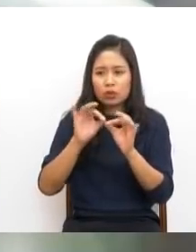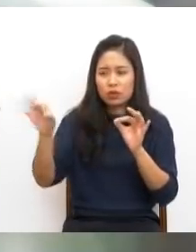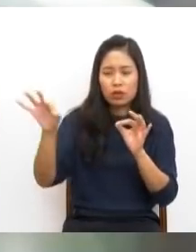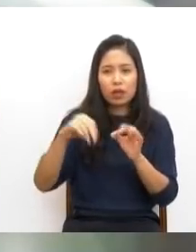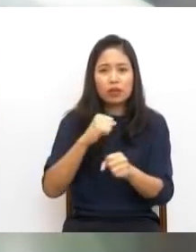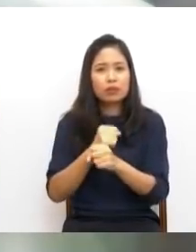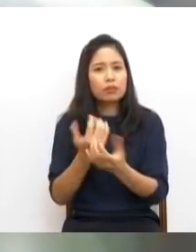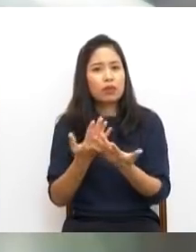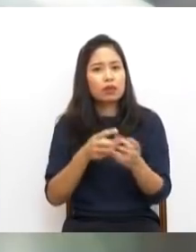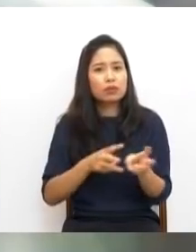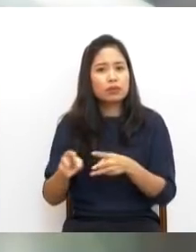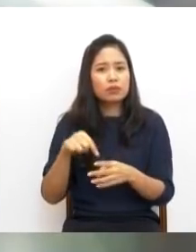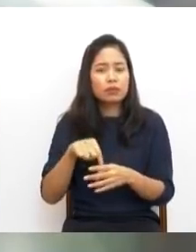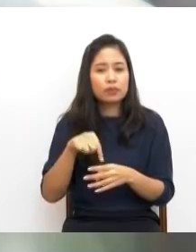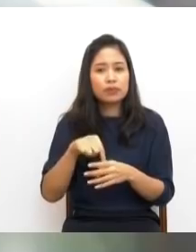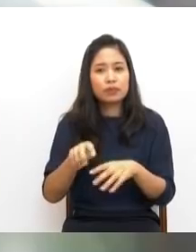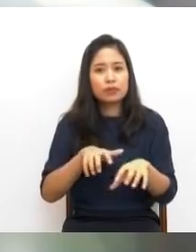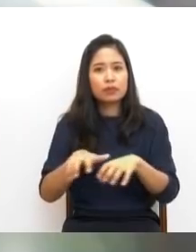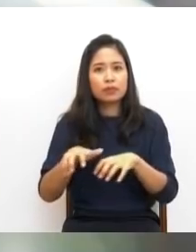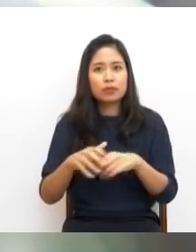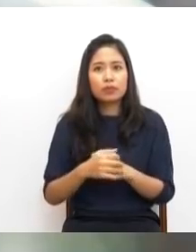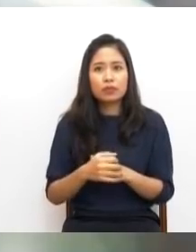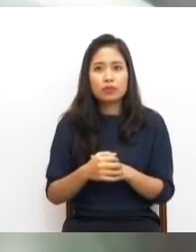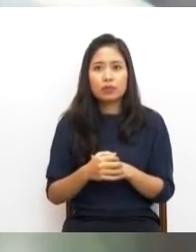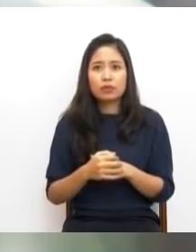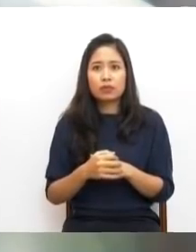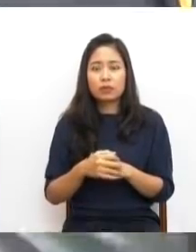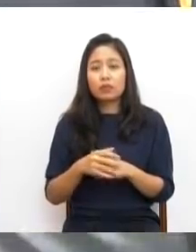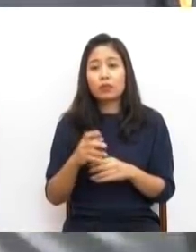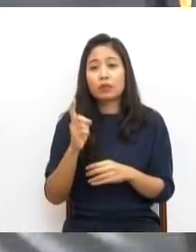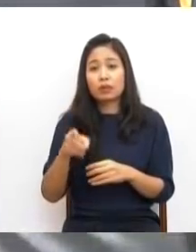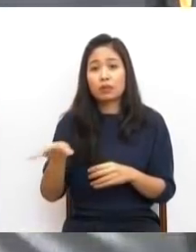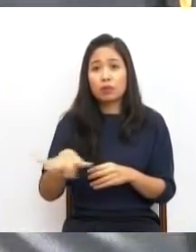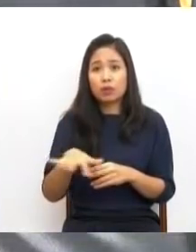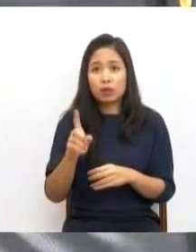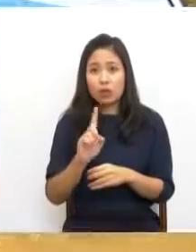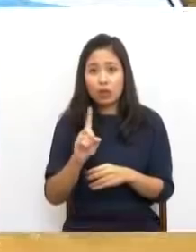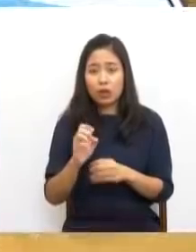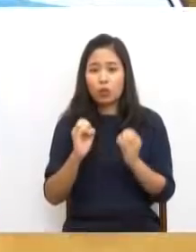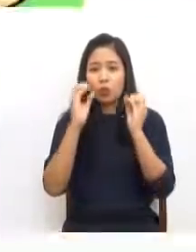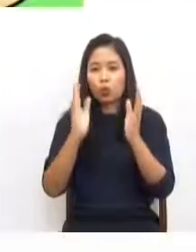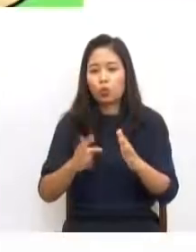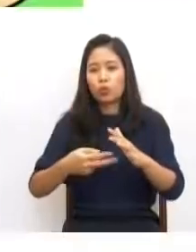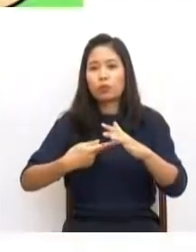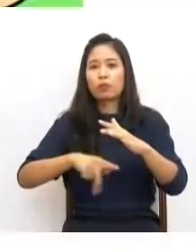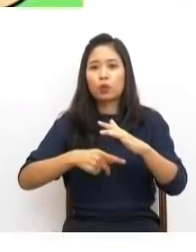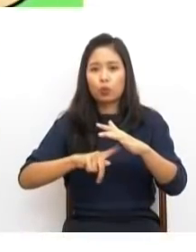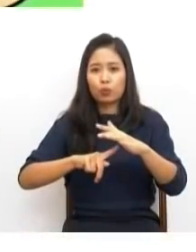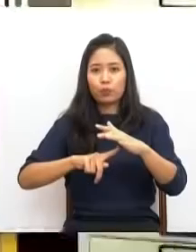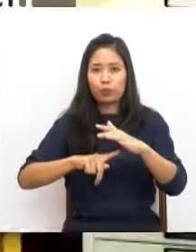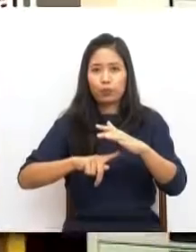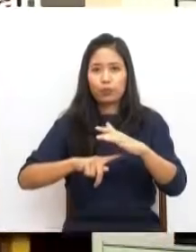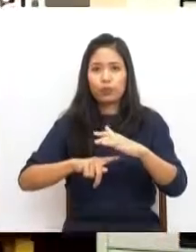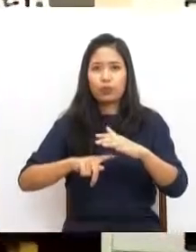ดนึงอะค่ ะจริงๆแล้วตามปกติแล้วเราก็คุณครูที่จะเข้ามาเนี่ยก็จะเป็นระดับประถมศึกษาอยู่แล้วนะคะแล้วก็วิ